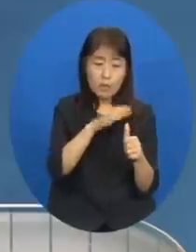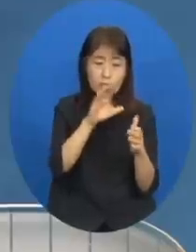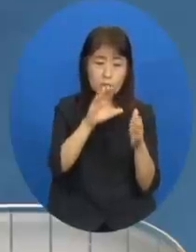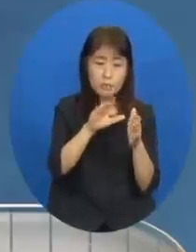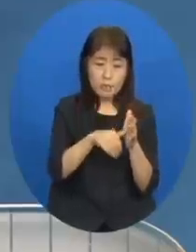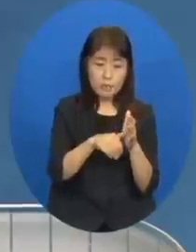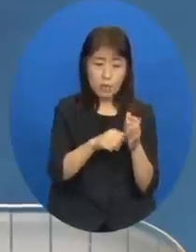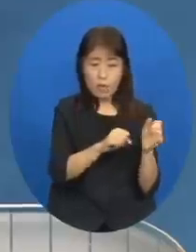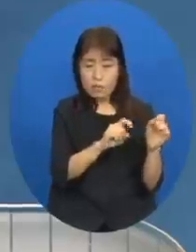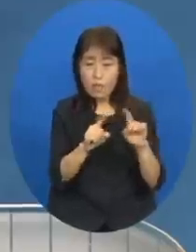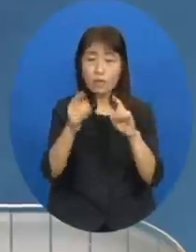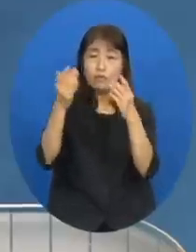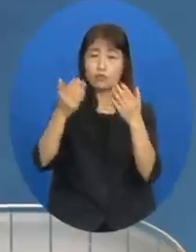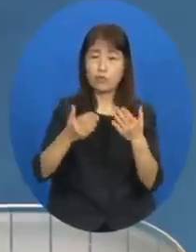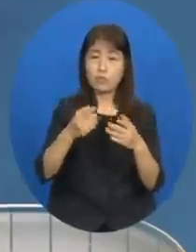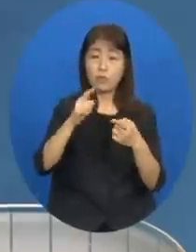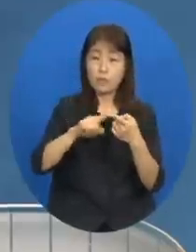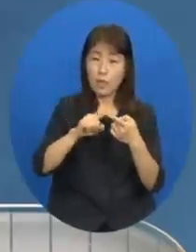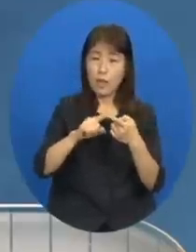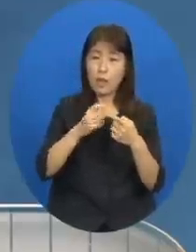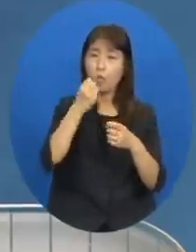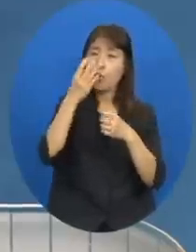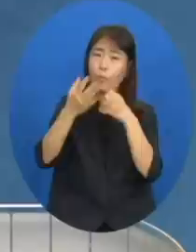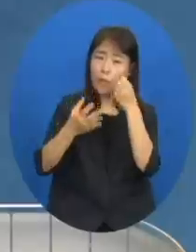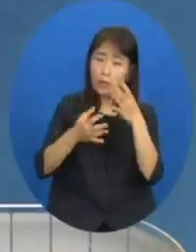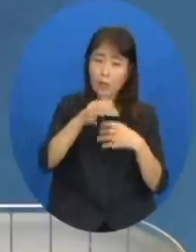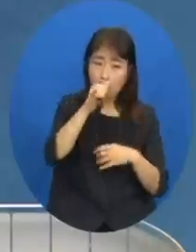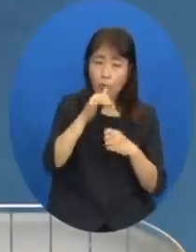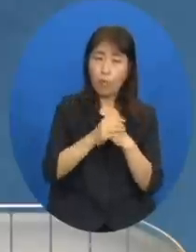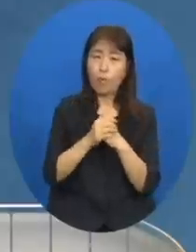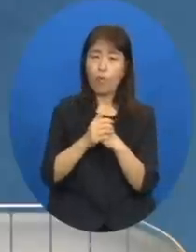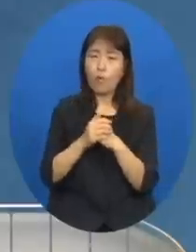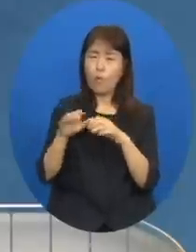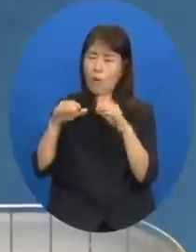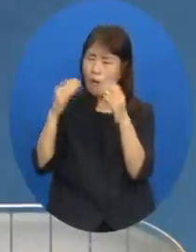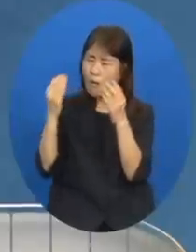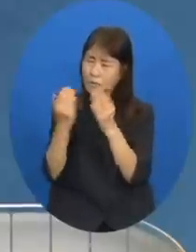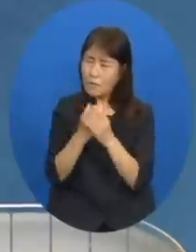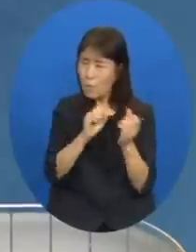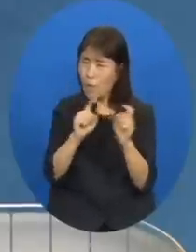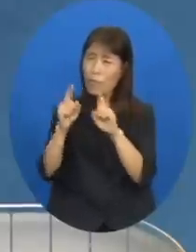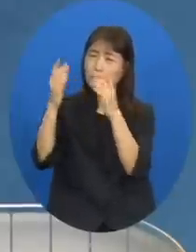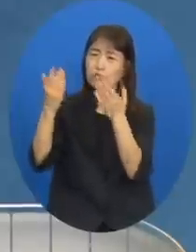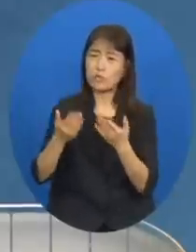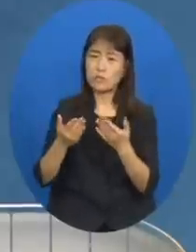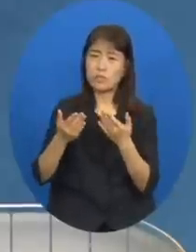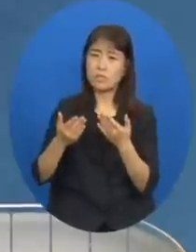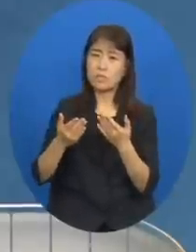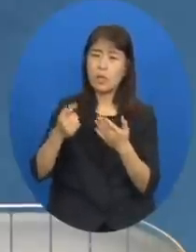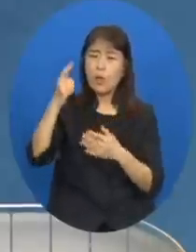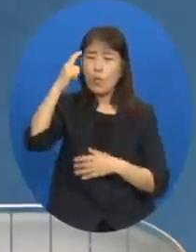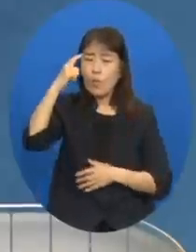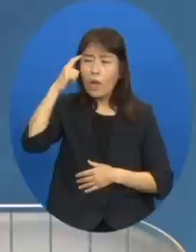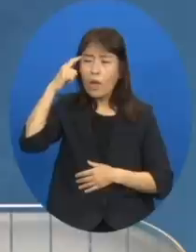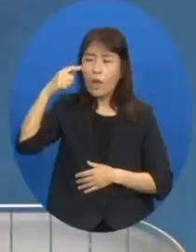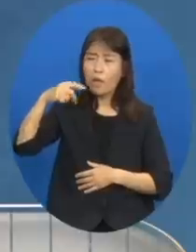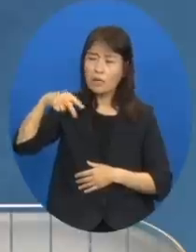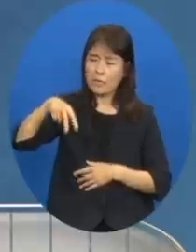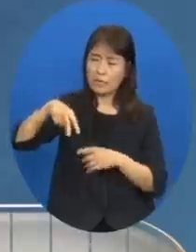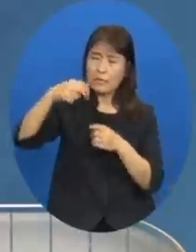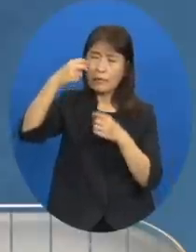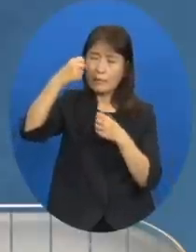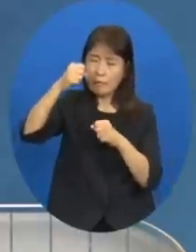있고 근데 왜 이왕 살려주실 거면 온전히 살려 주시지 두 다리를 절단하게 되었을까